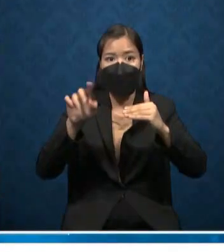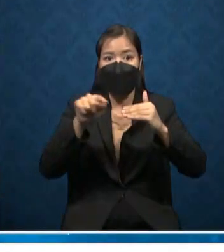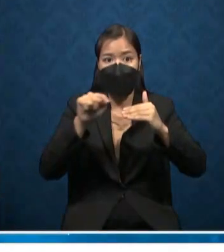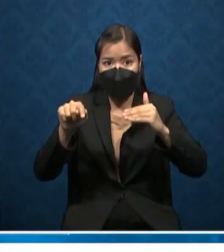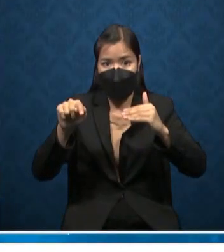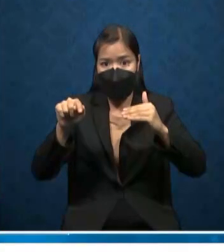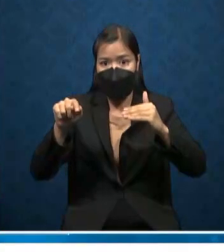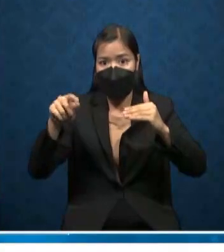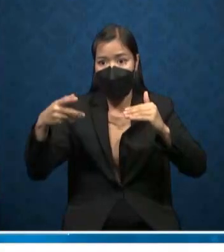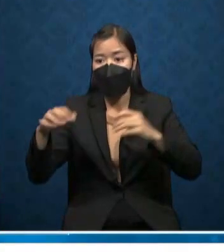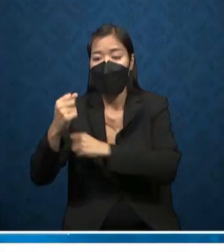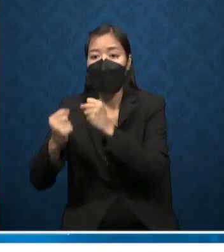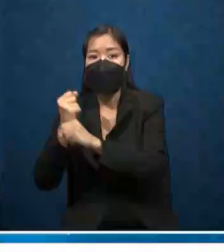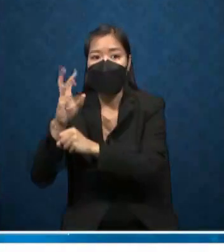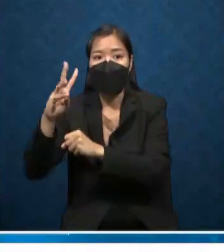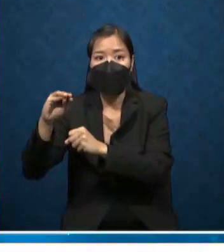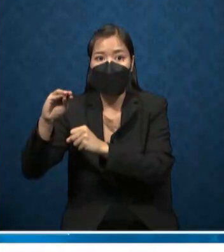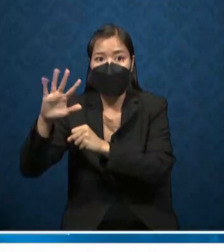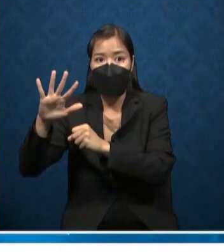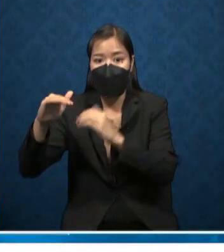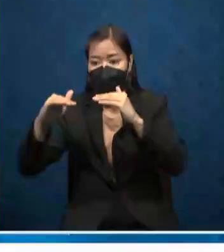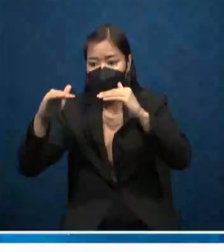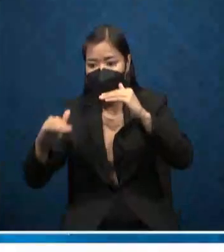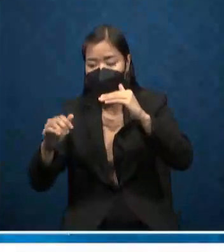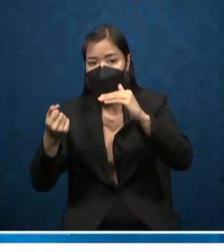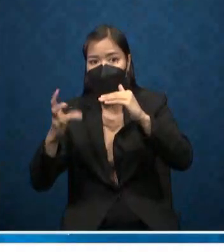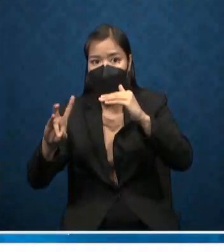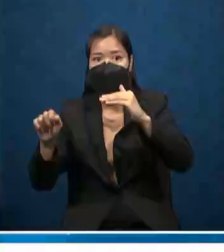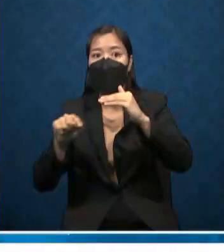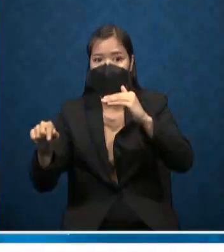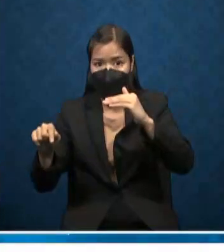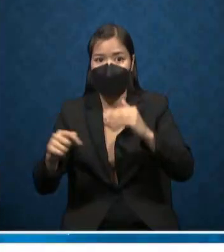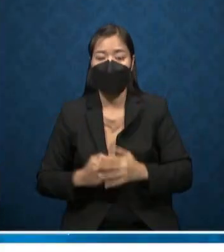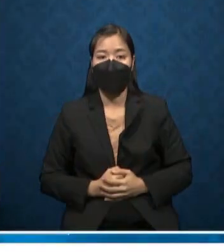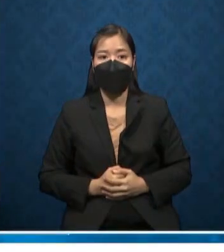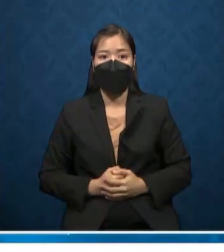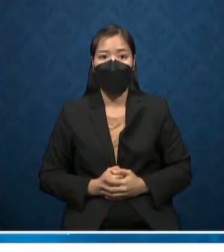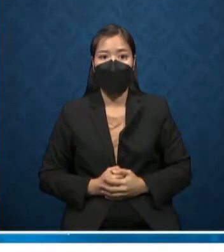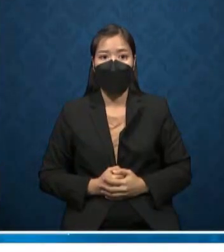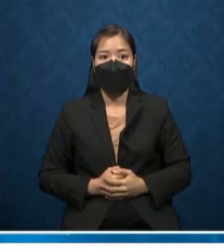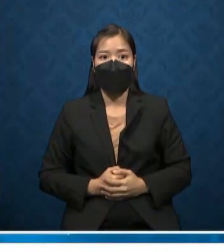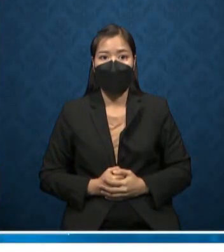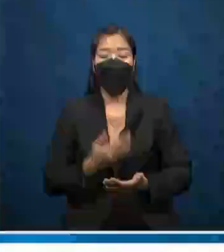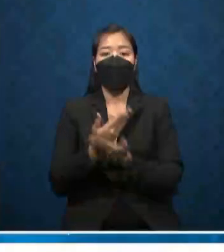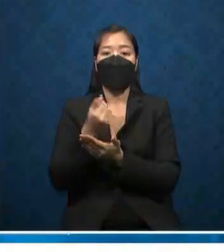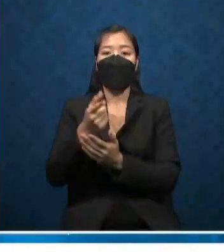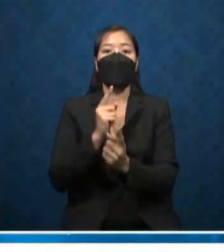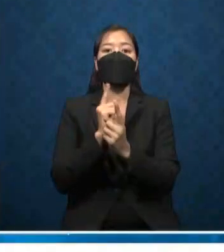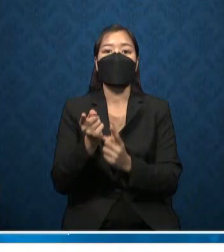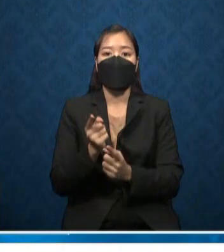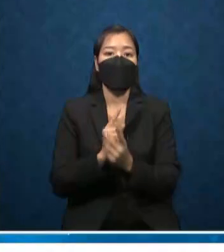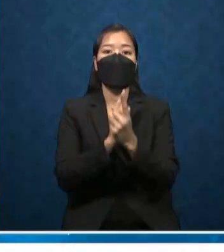นนี้ร้อยกว่าปี64 117นะครับอันนี้ก็เป็นไปตามใช้จ่ายจริงผ